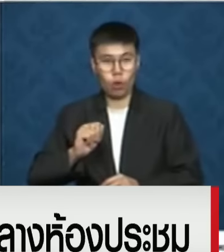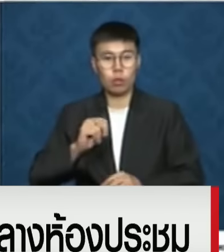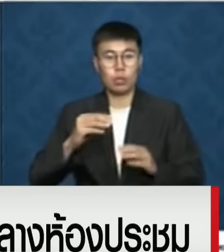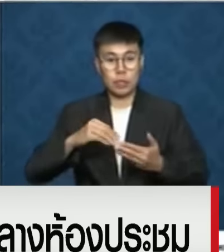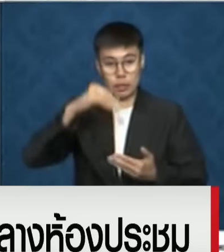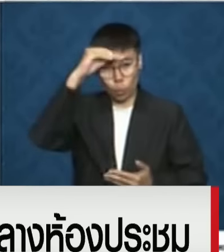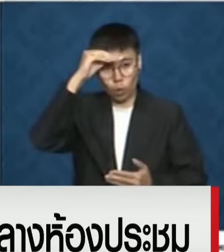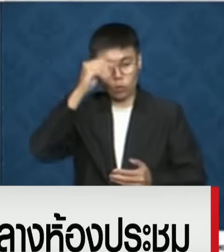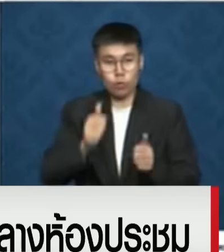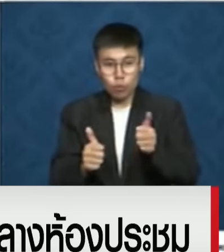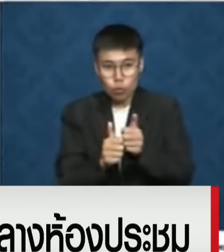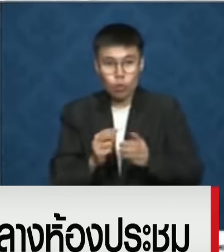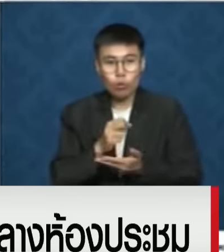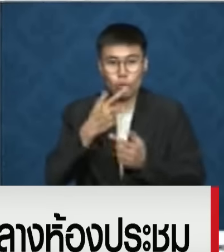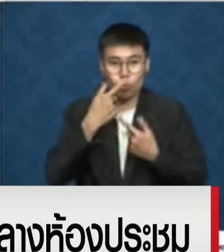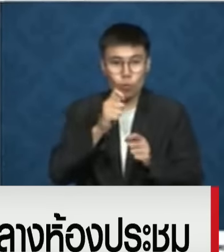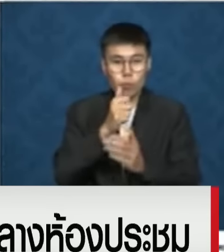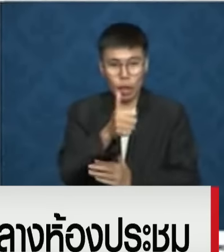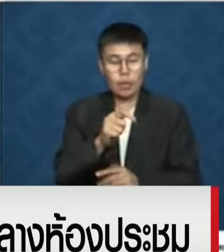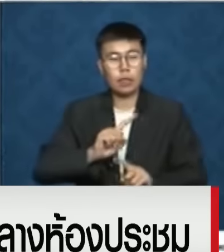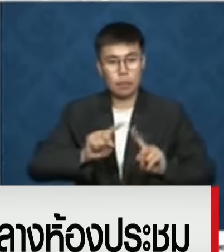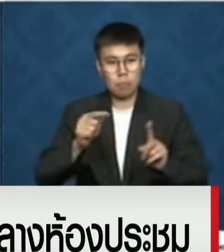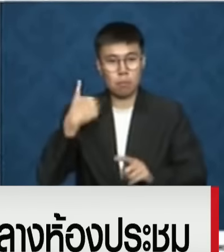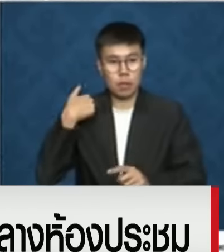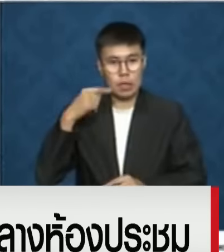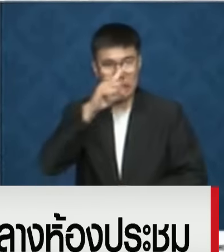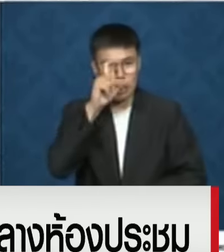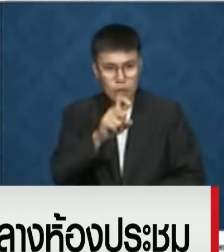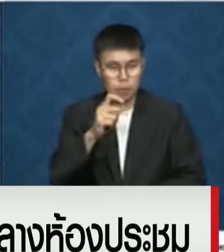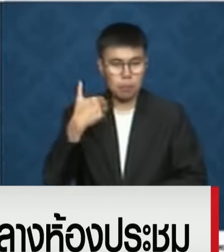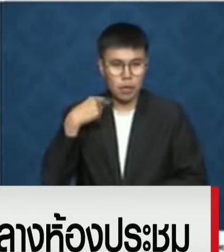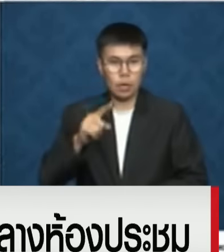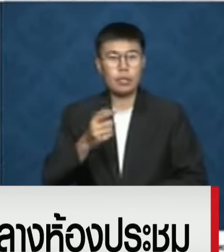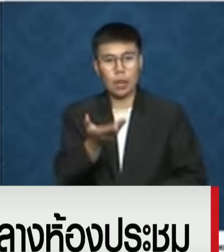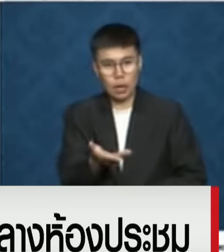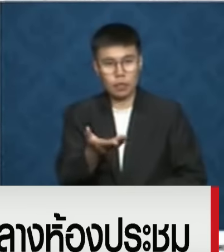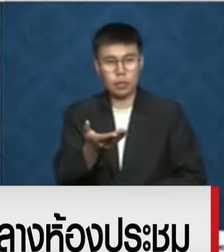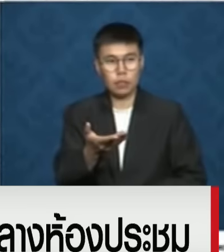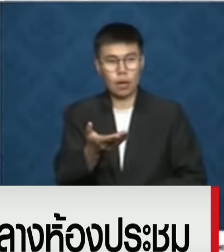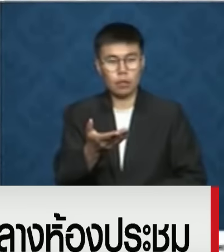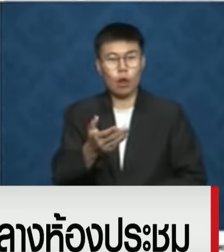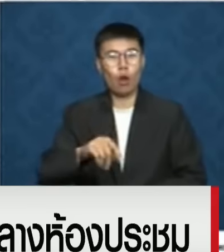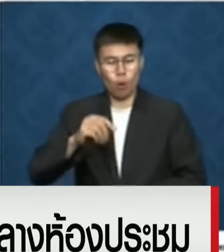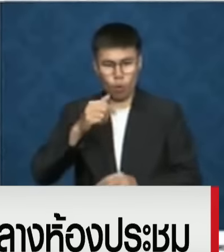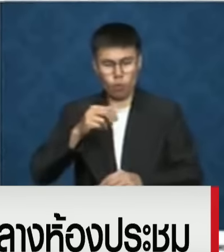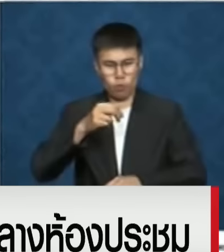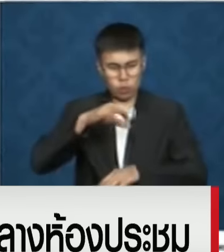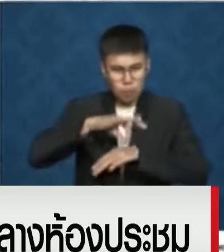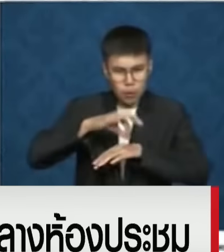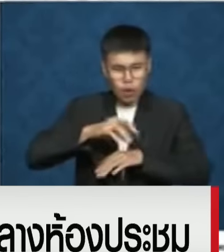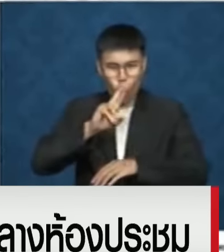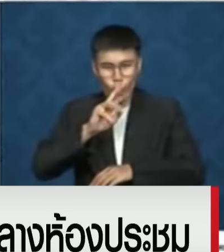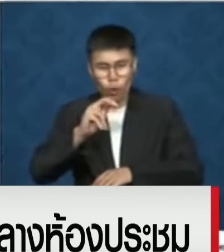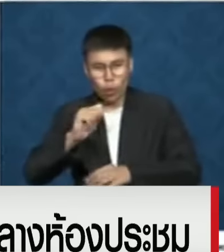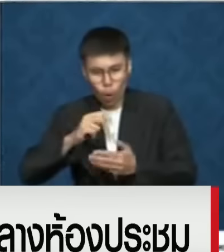ก็อนุญาตให้ครูจวงพูดต่อเพราะเวลายังเหลืออยู่แต่ไม่อนุญาตให้ตั้งเป็นคำถามแล้วนะเพราะว่าครบแล้ว 3คำถาม